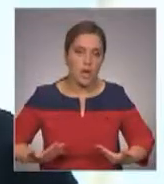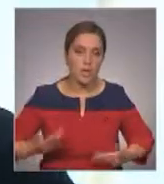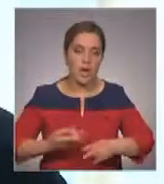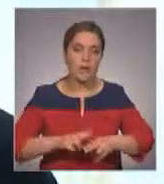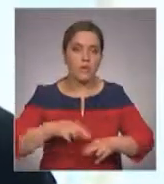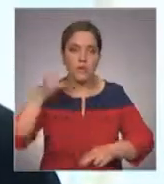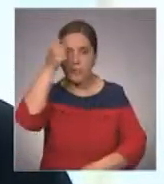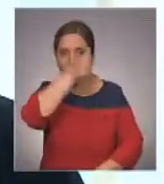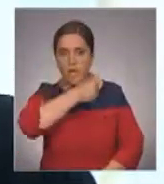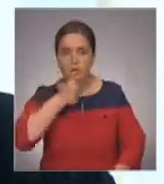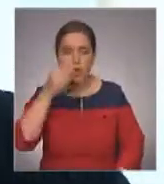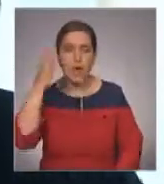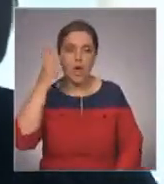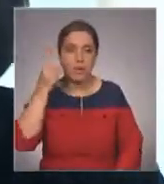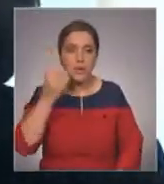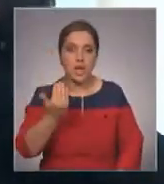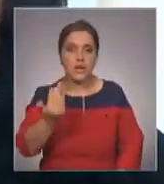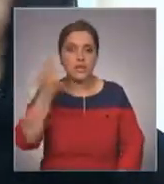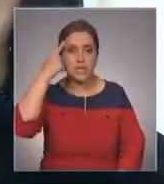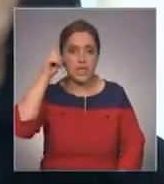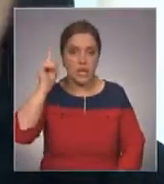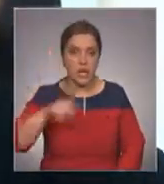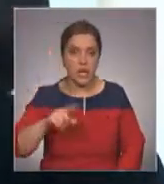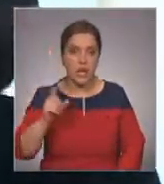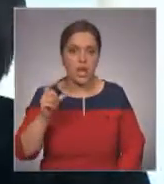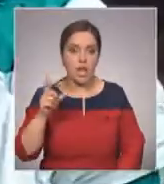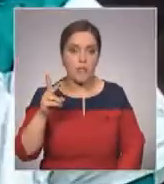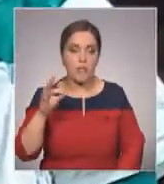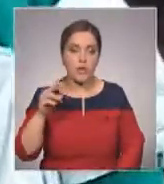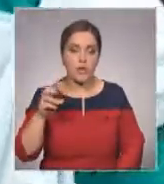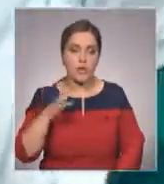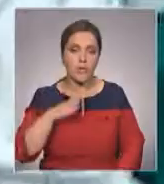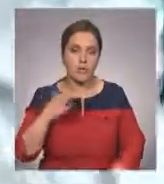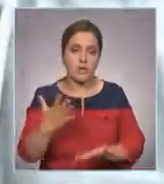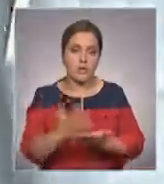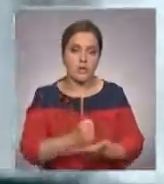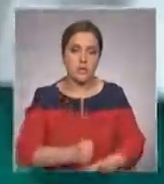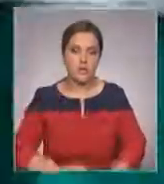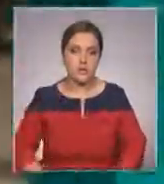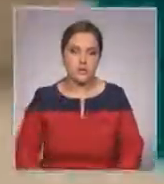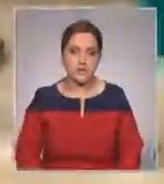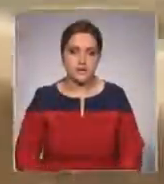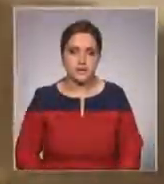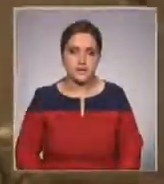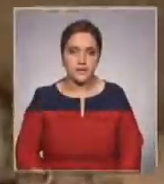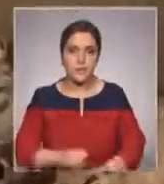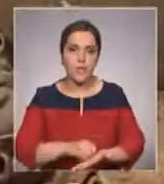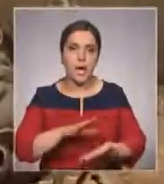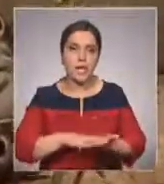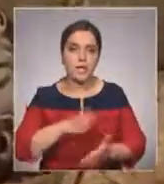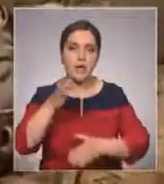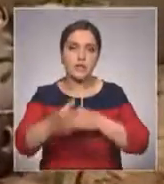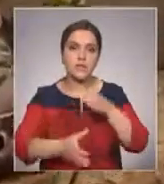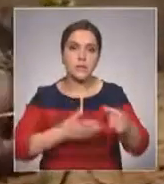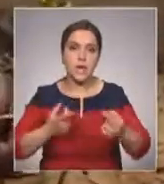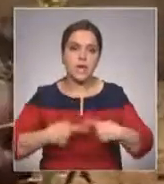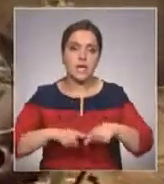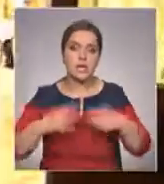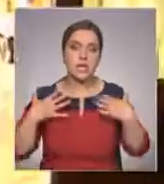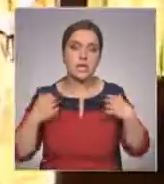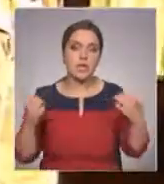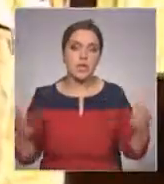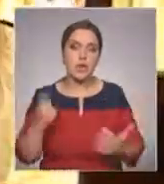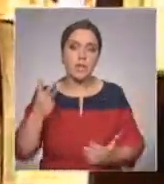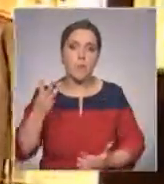в Алмате, вы сами знаете, по лихорадке Эбола был подозрительный больной. Отмечу, что по данным Всемирной организации здравоохранения,